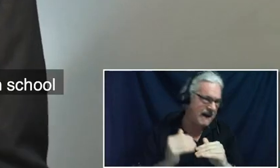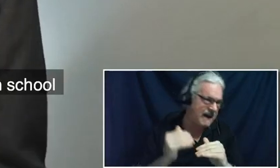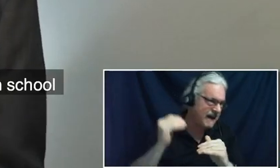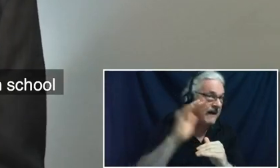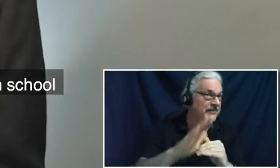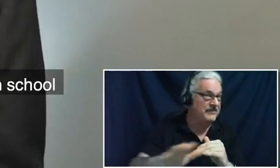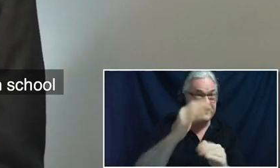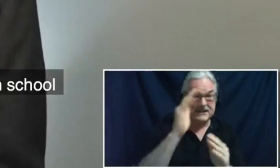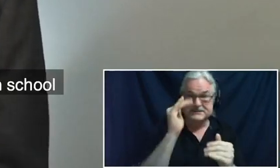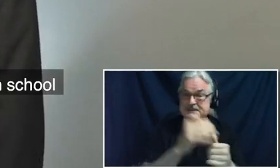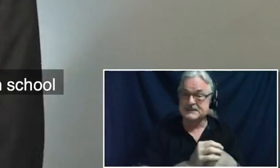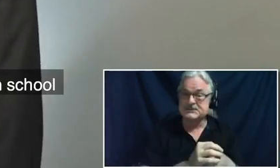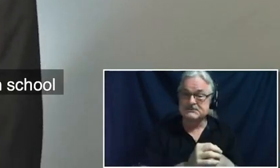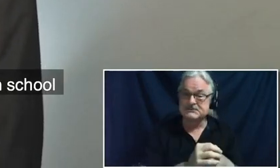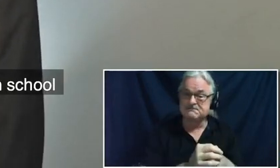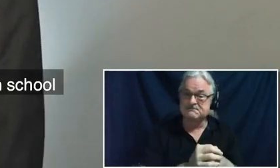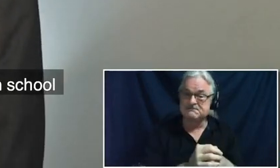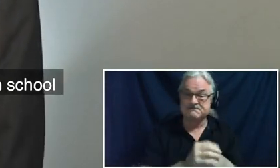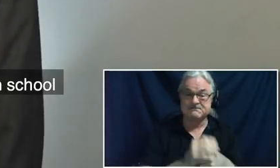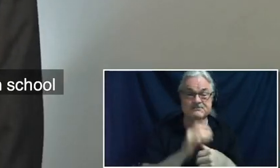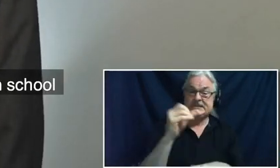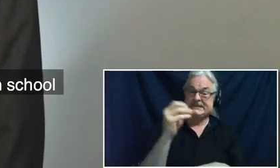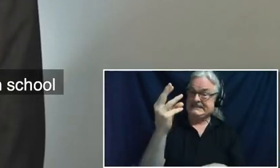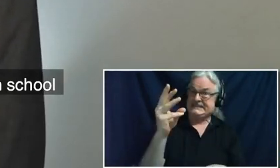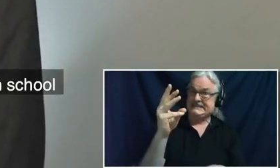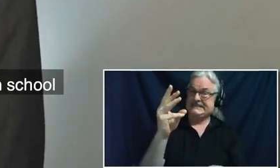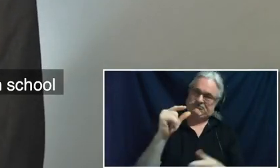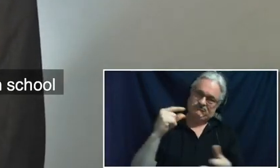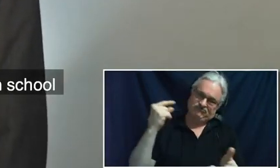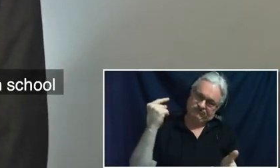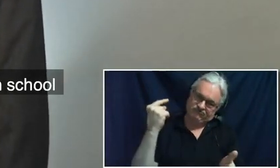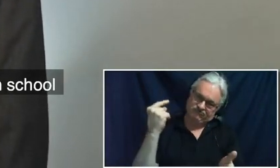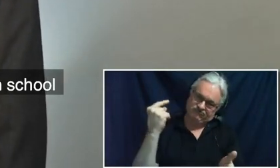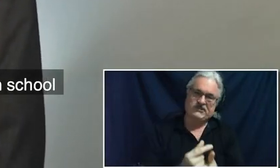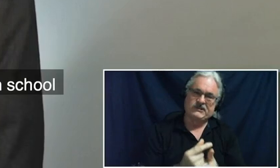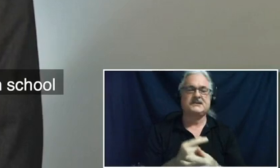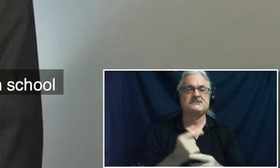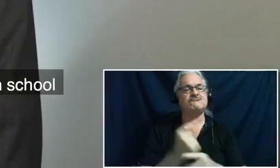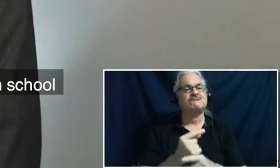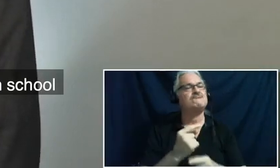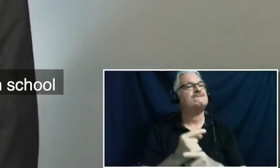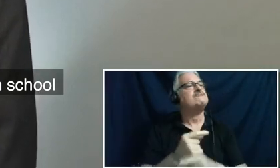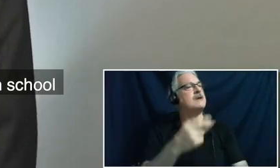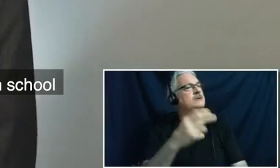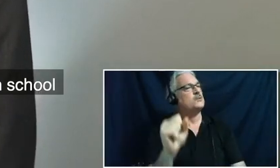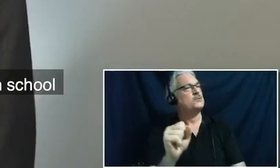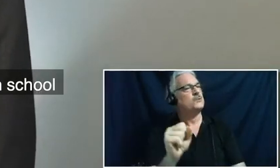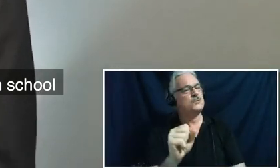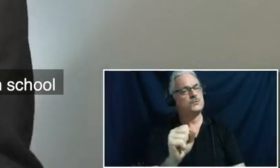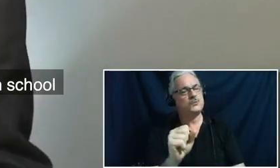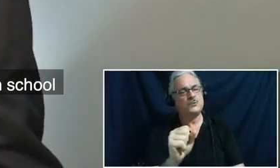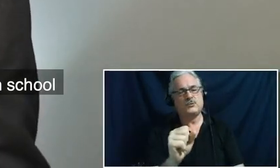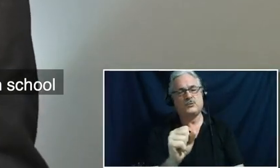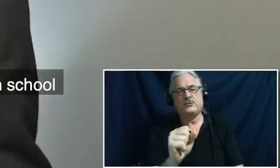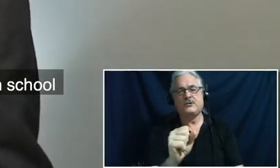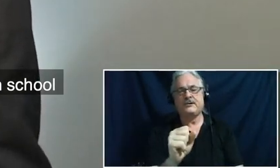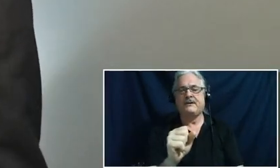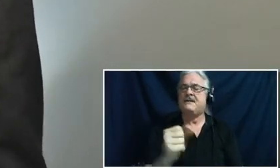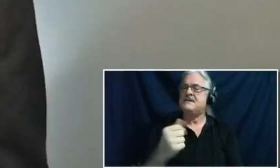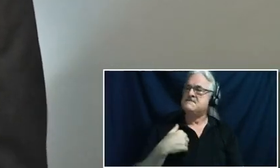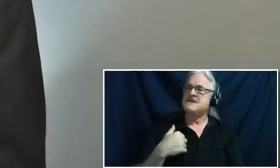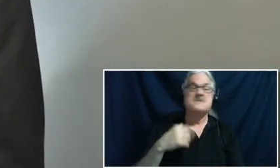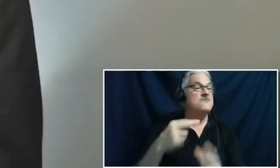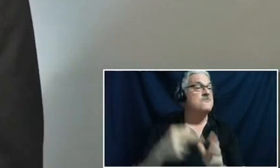largement dépassé son pronostic. À l'âge de 16 ans, j'ai obtenu un diplôme d'un lycée ordinaire, classique, en tant